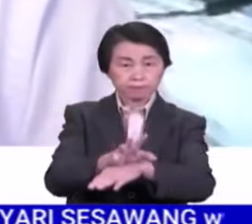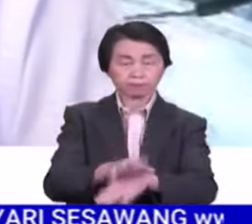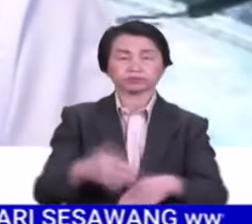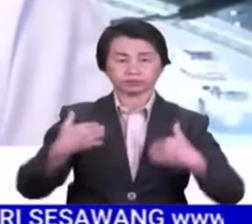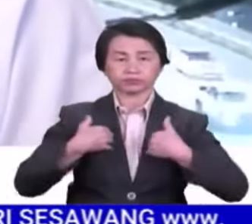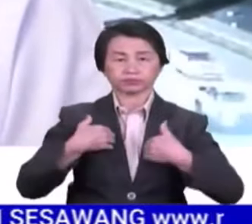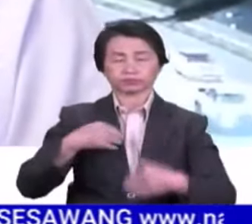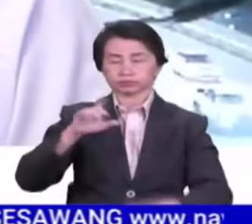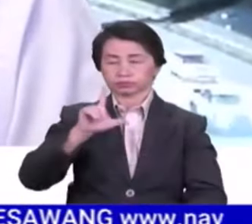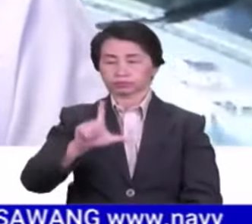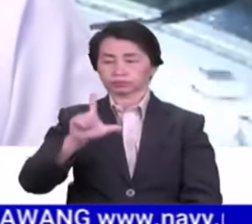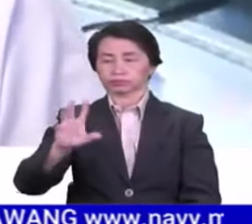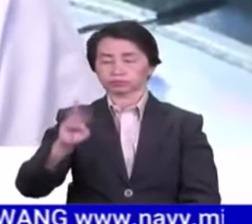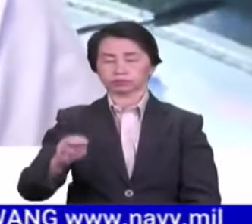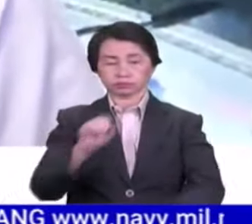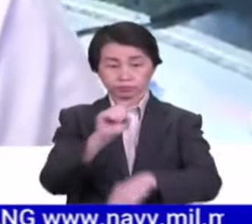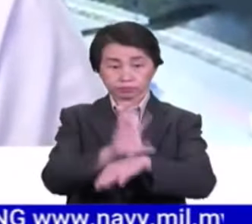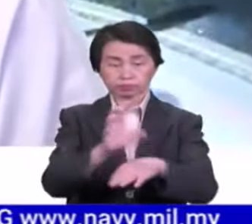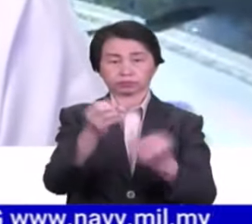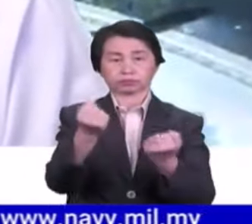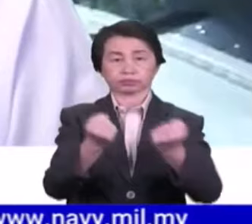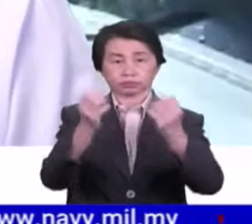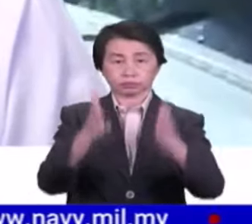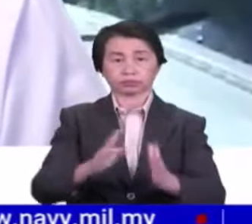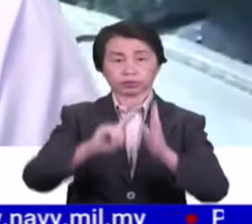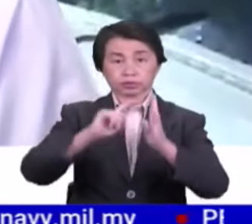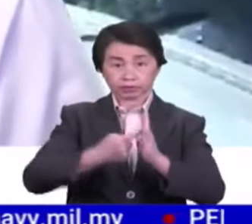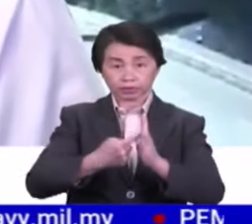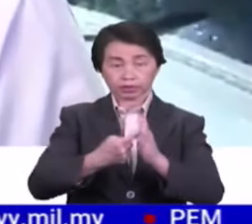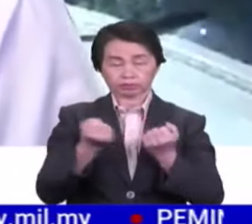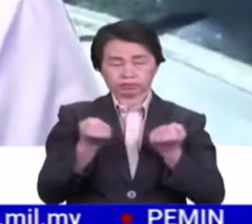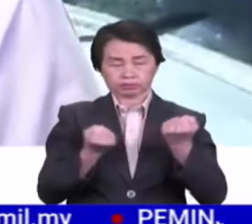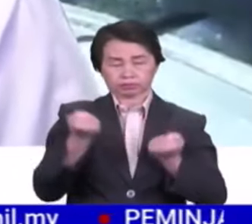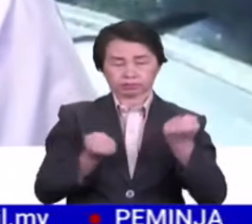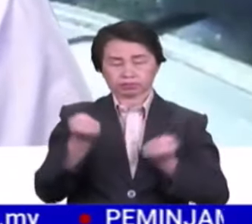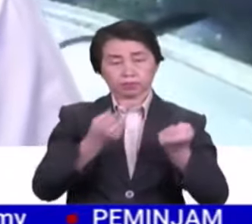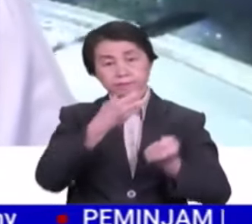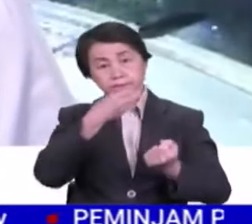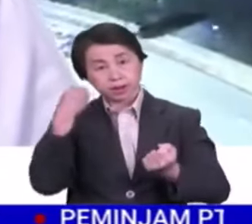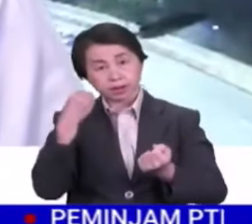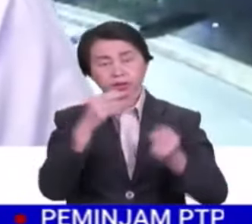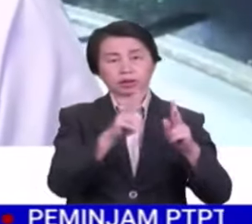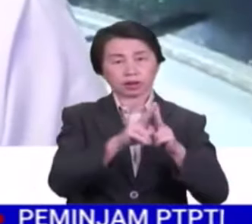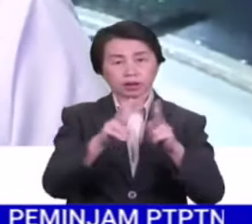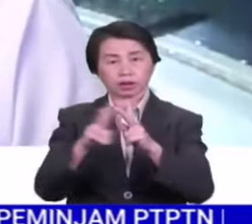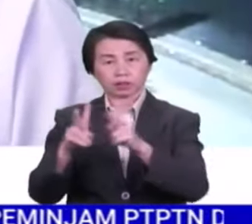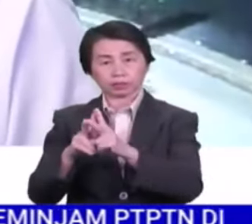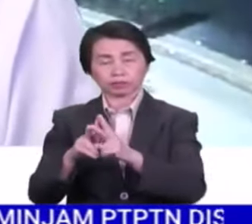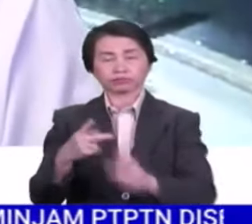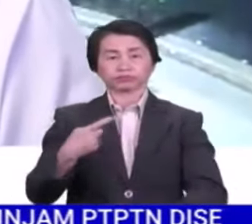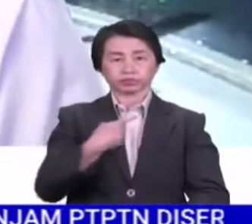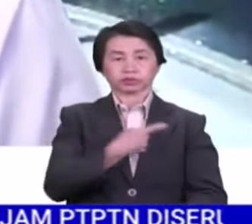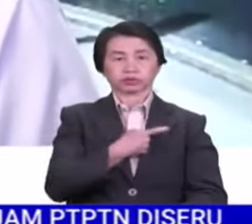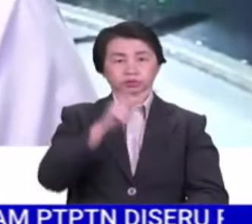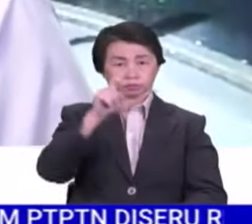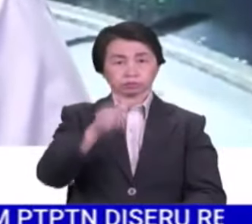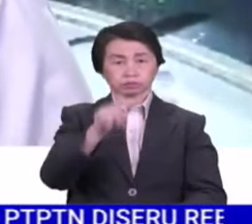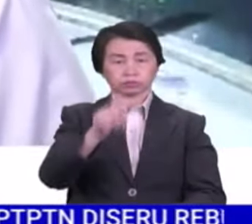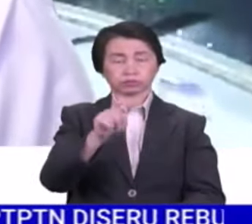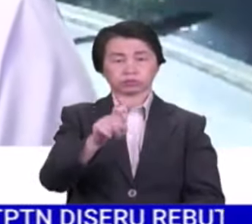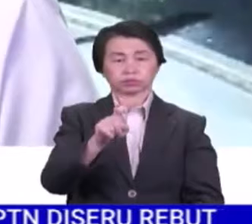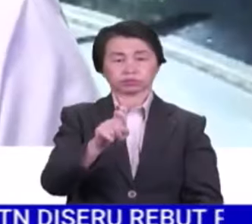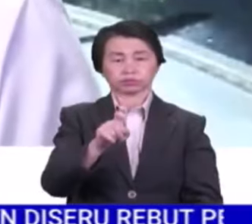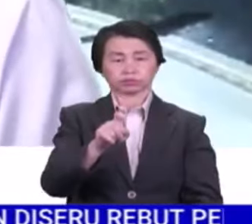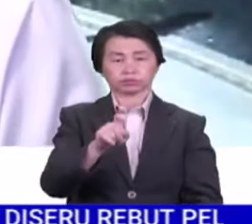pihak LLM kepada pengguna-pengguna lebuh raya yang ingin memulakan perjalanan untuk pulang ke kampung, kita hendaklah memastikan